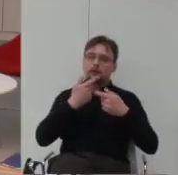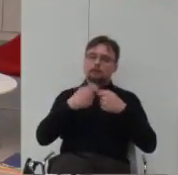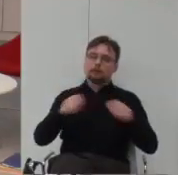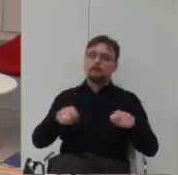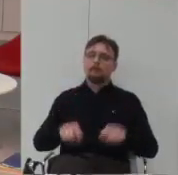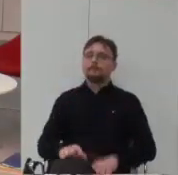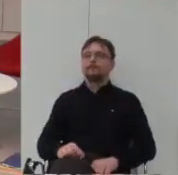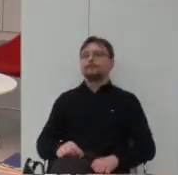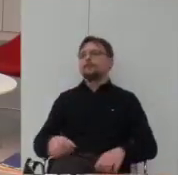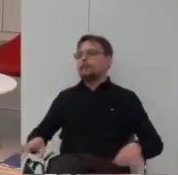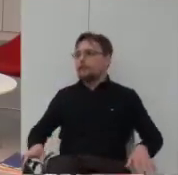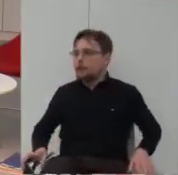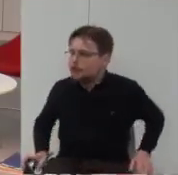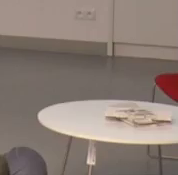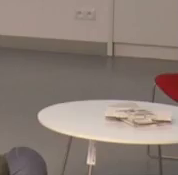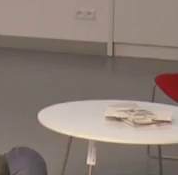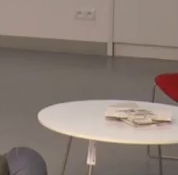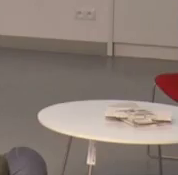na przerwę.